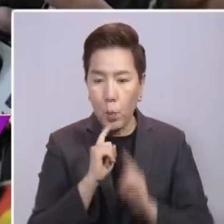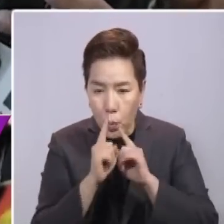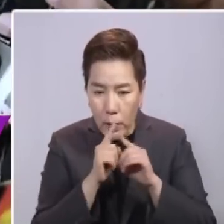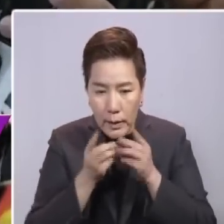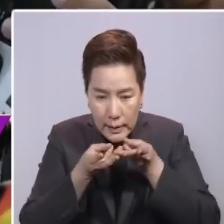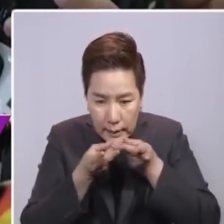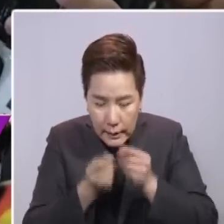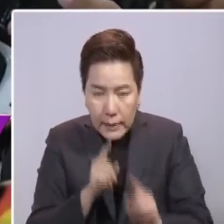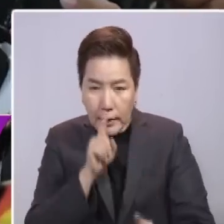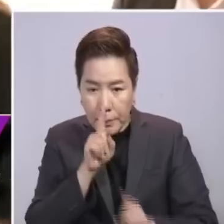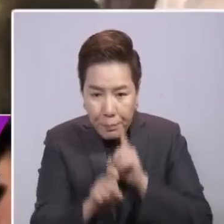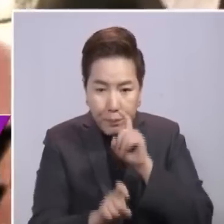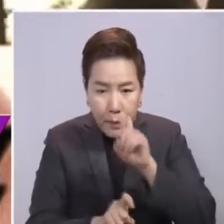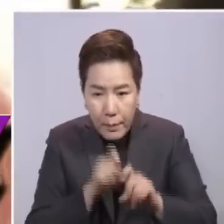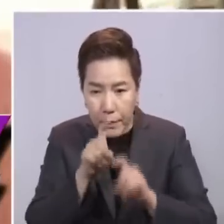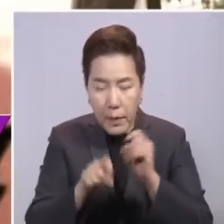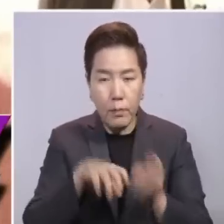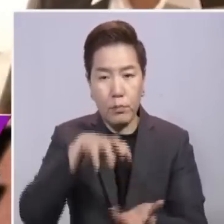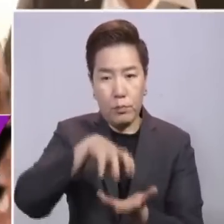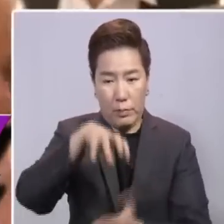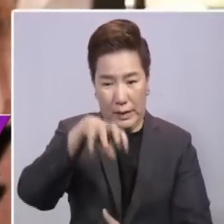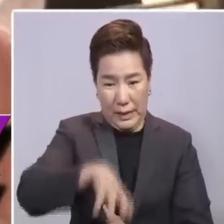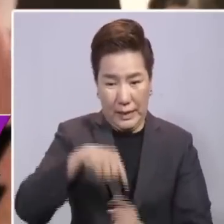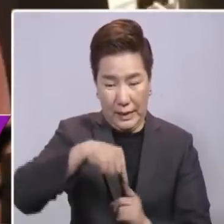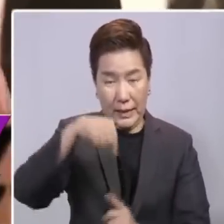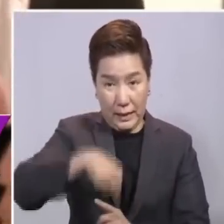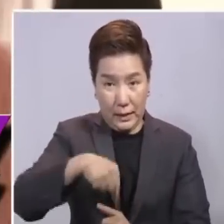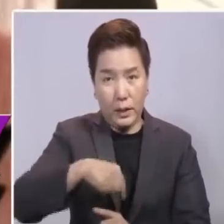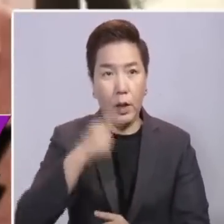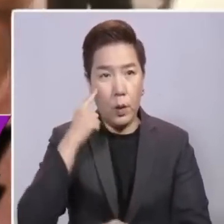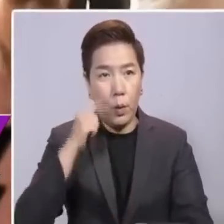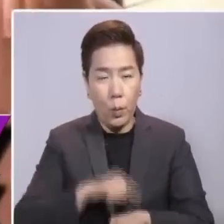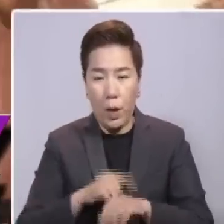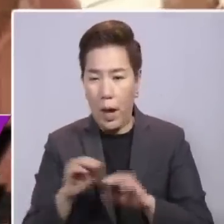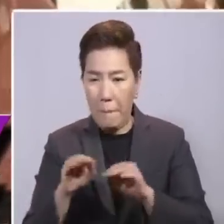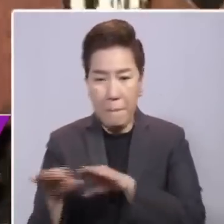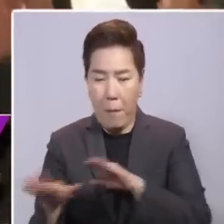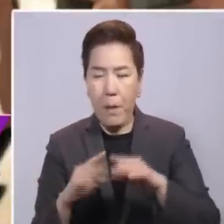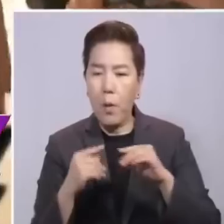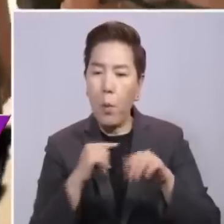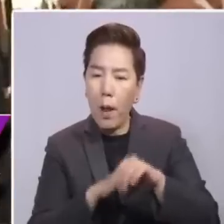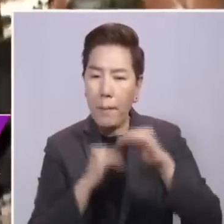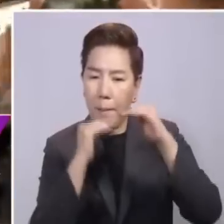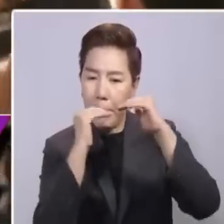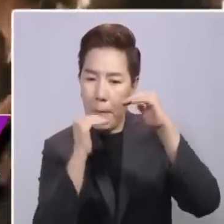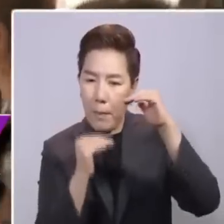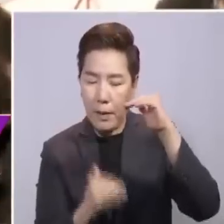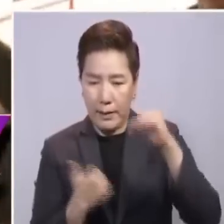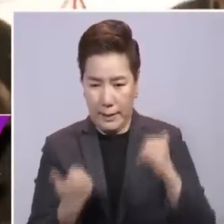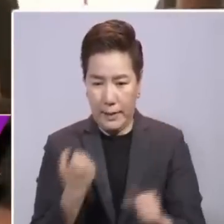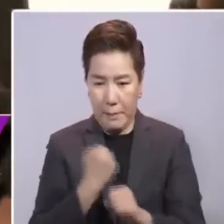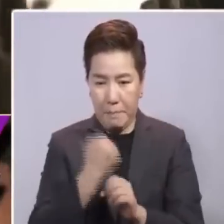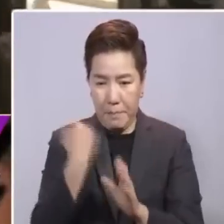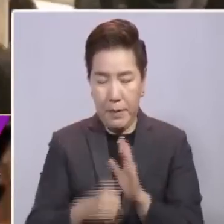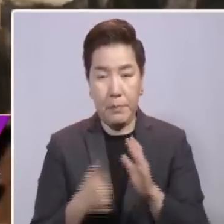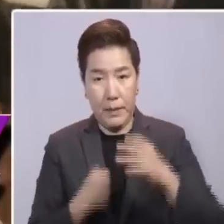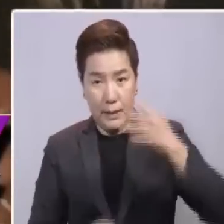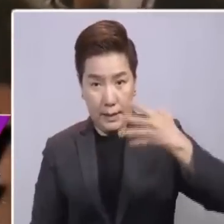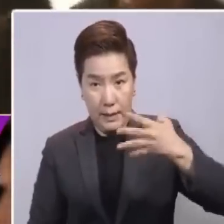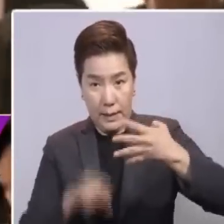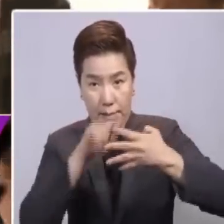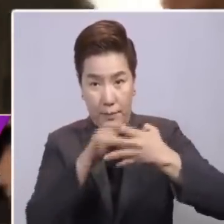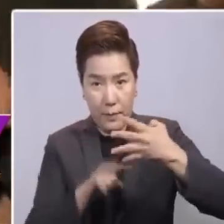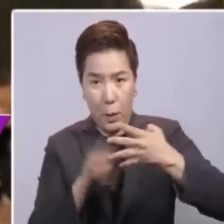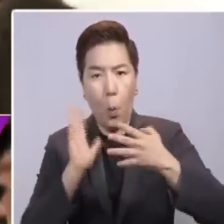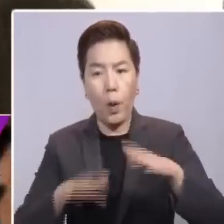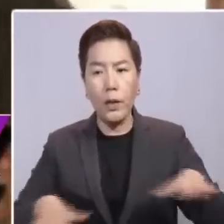กับพนักงานสอบสวนที่สโมสรตำรวจนะครับโดยจะให้เหลื่อมเวลากันมานะครับเบื้องต้นเนี่ยแจ้งเพิ่มเป็น4ข้อหานะครับส่วนพลเรือนที่ยังหล